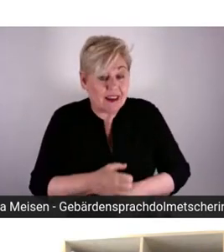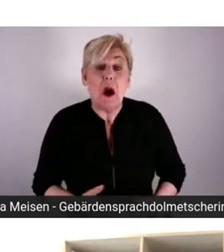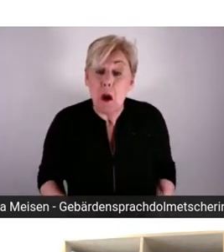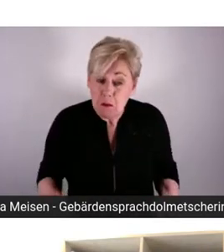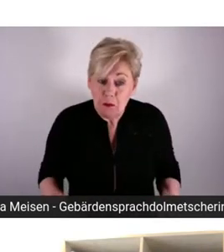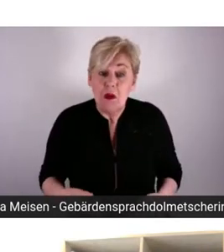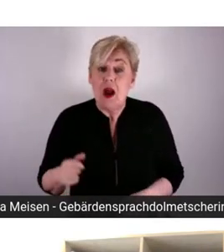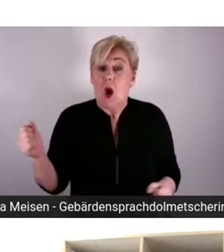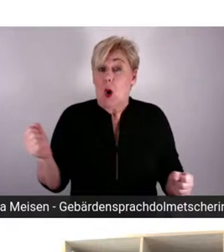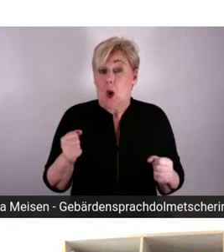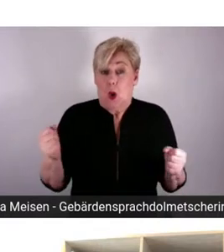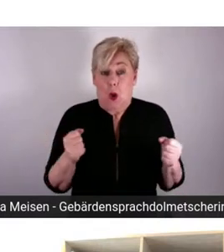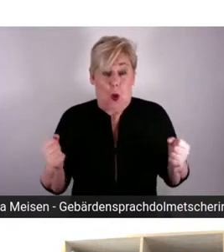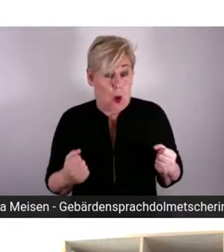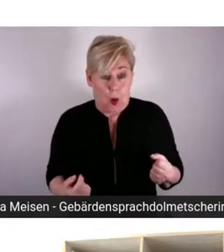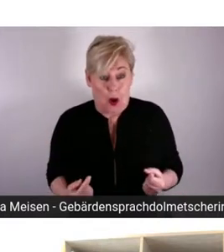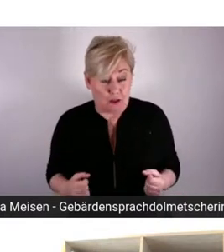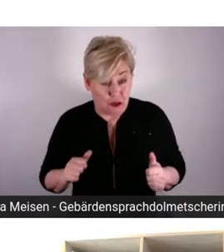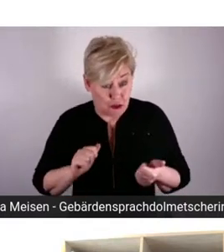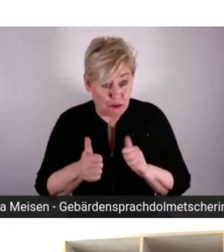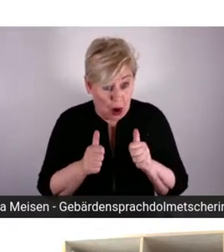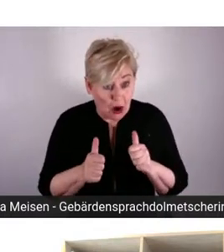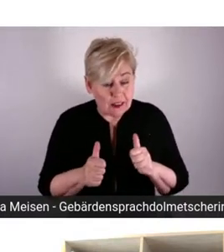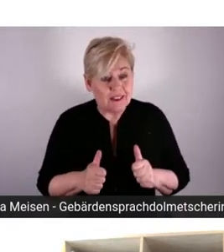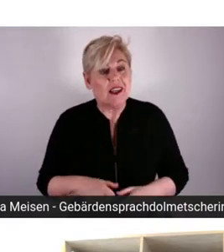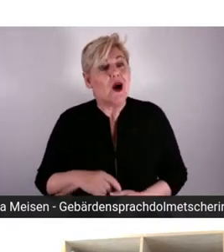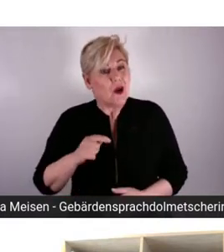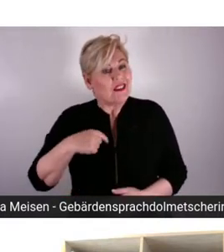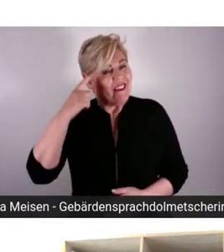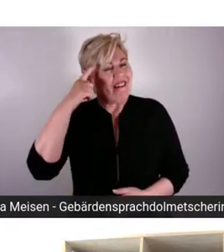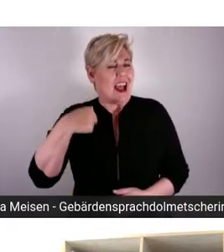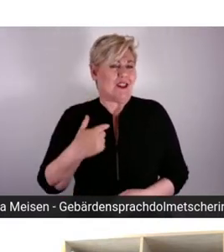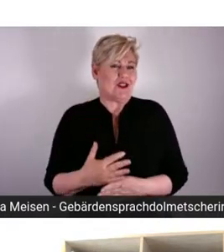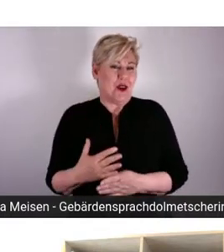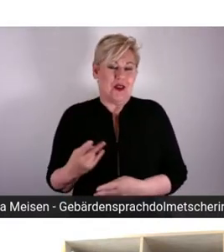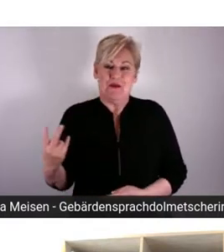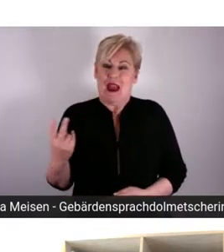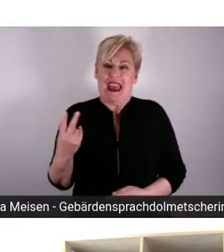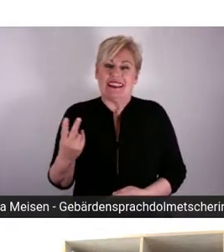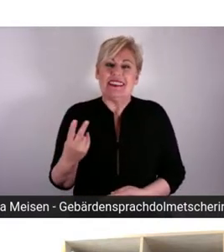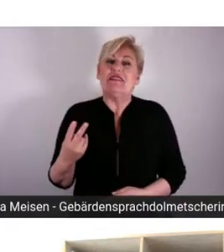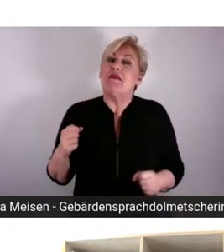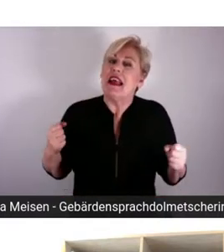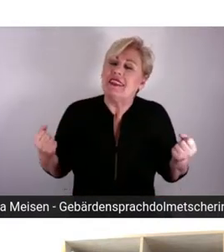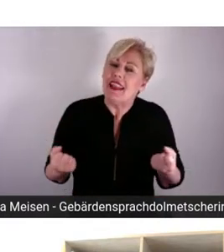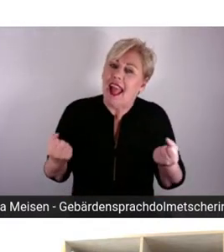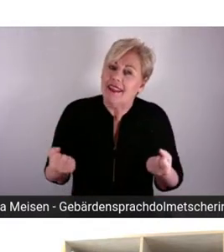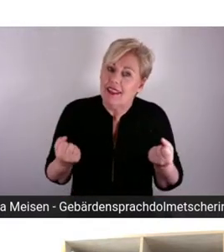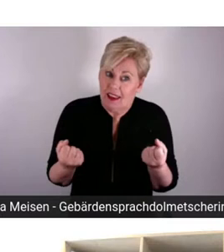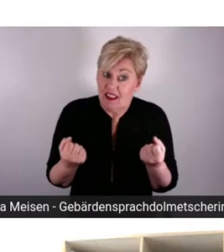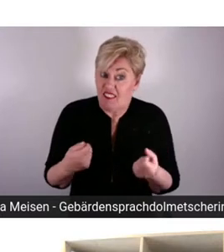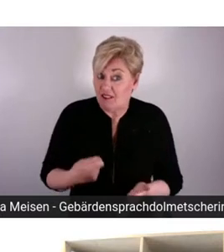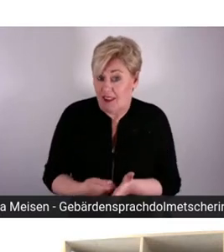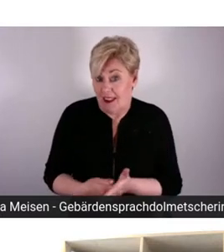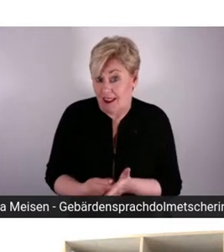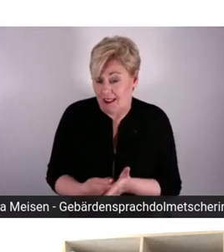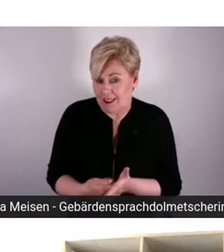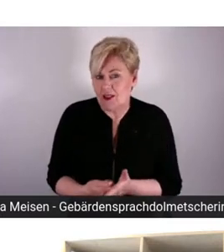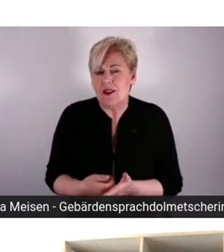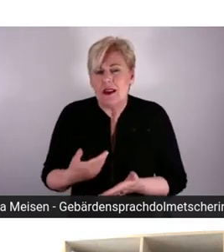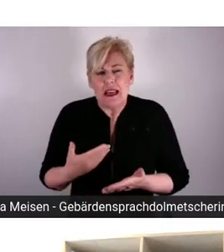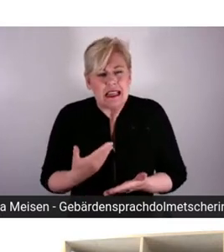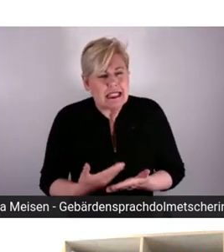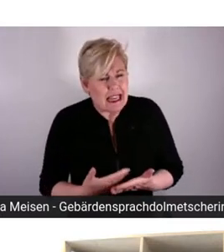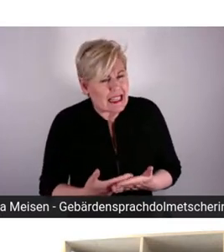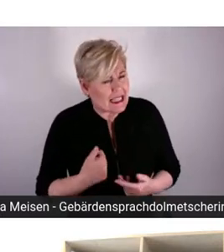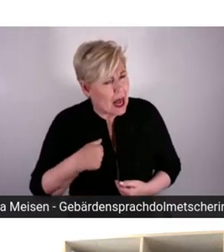ein hohes Maß an Sportlichkeit. Und da wissen natürlich beide um den Wert des Trainings. Und deshalb wollen wir gemeinsam auch